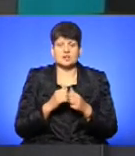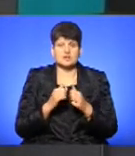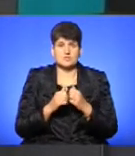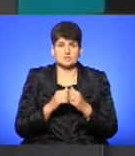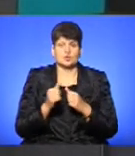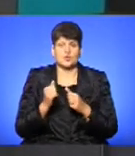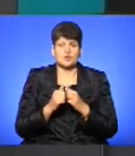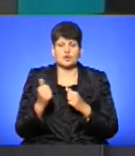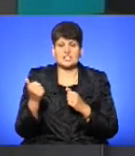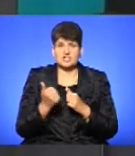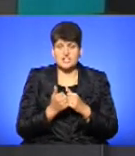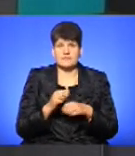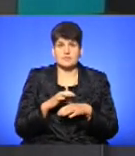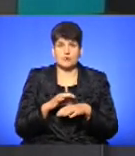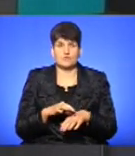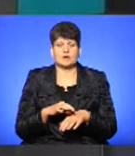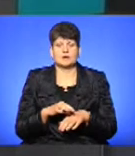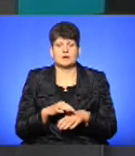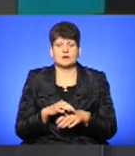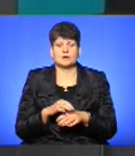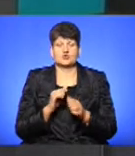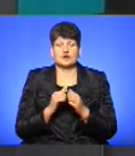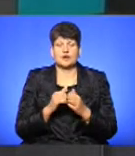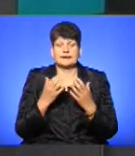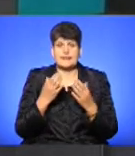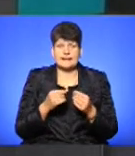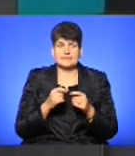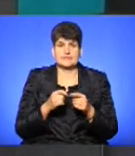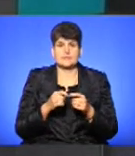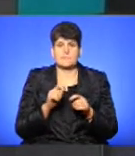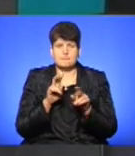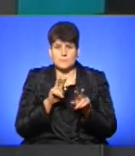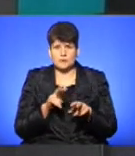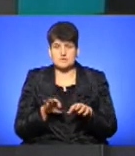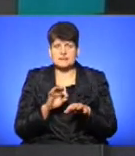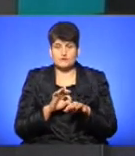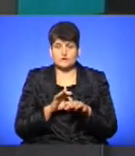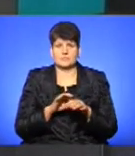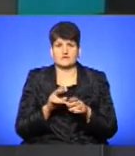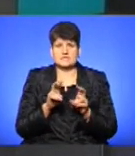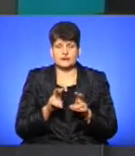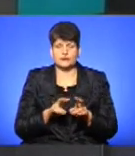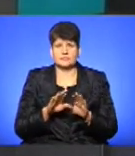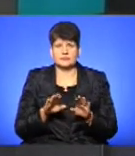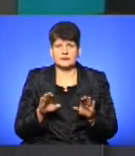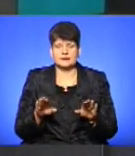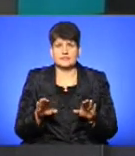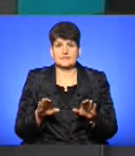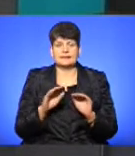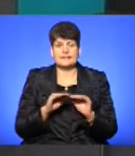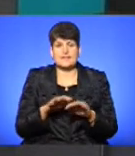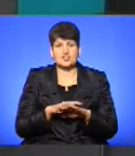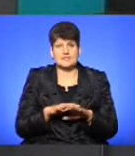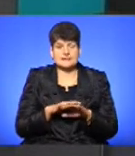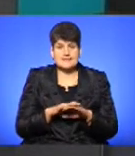щотижневий, подальшому можемо, щоденний моніторинг захворюваності. Ми відслідковуємо такі вікові категорії, зокрема, дитяче населення